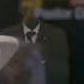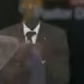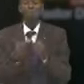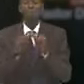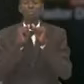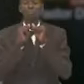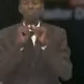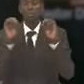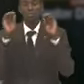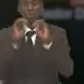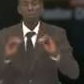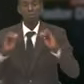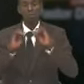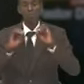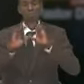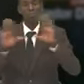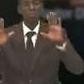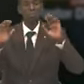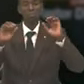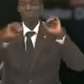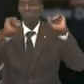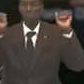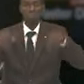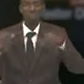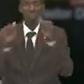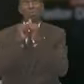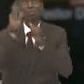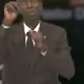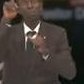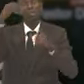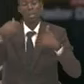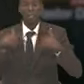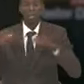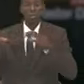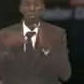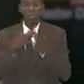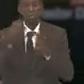rien n'est impossible à dieu il l'a fait pour toi